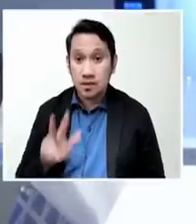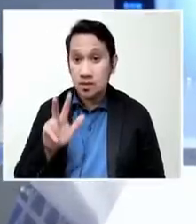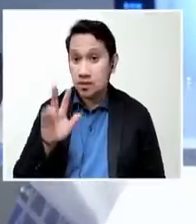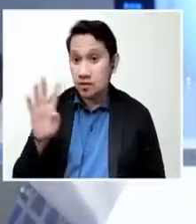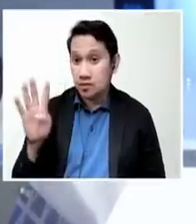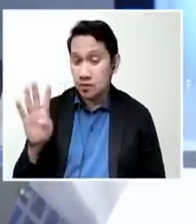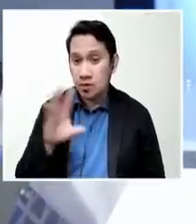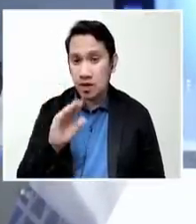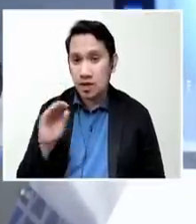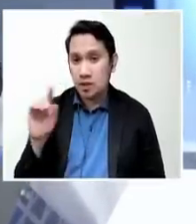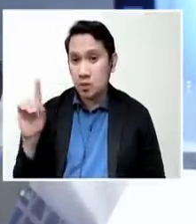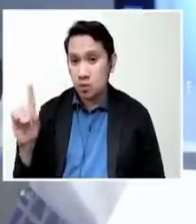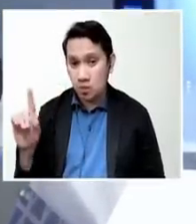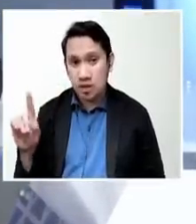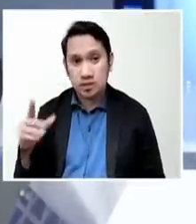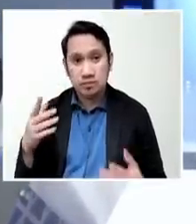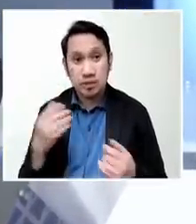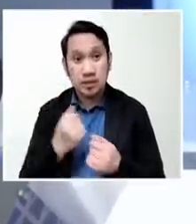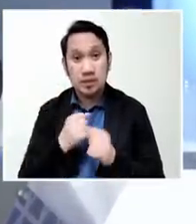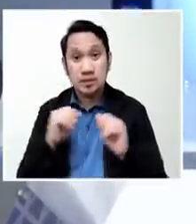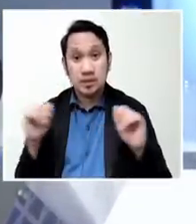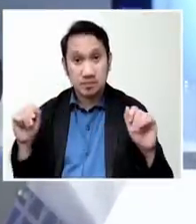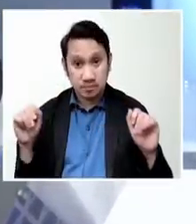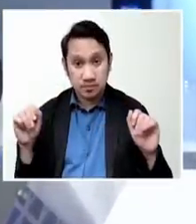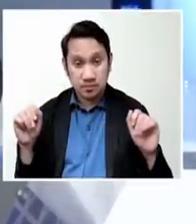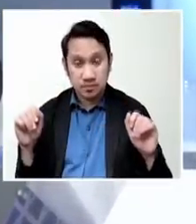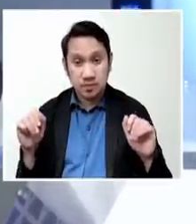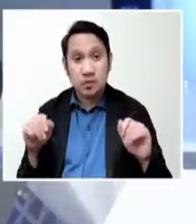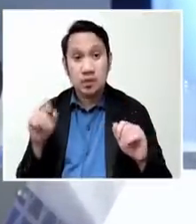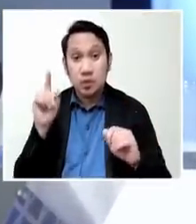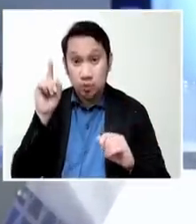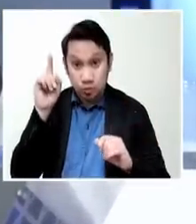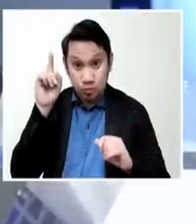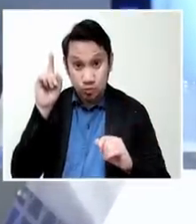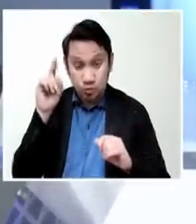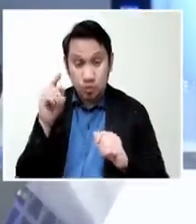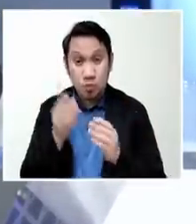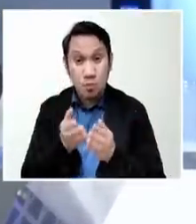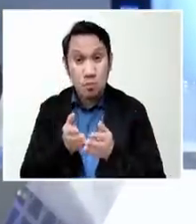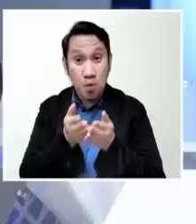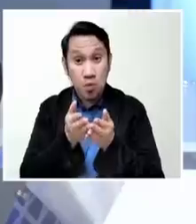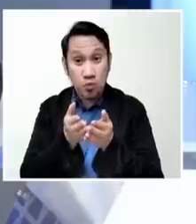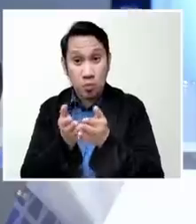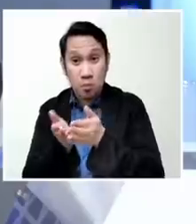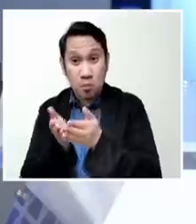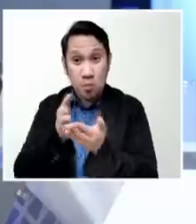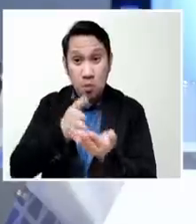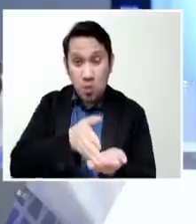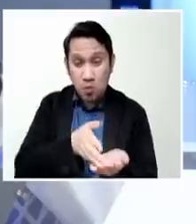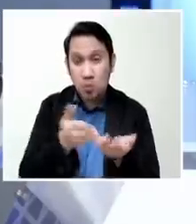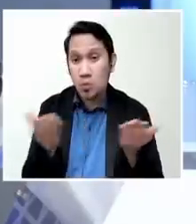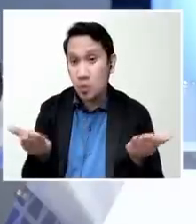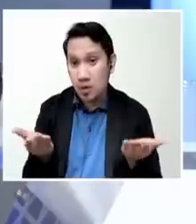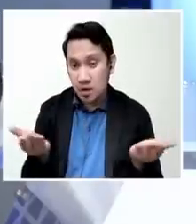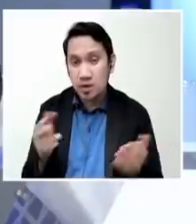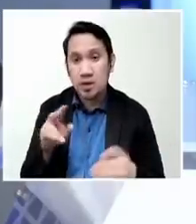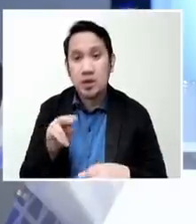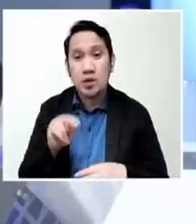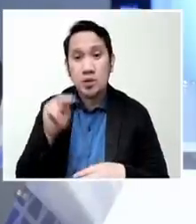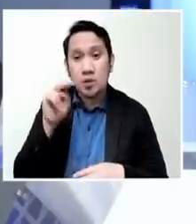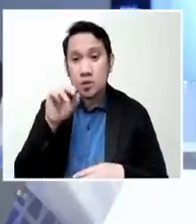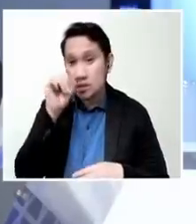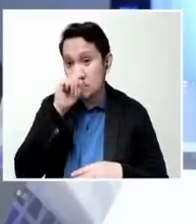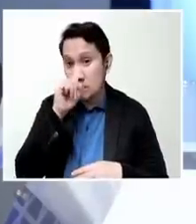31 pasahero naman ang nasagip matapos dumaob ang sinasa kanilang bangka sa San Antonio, Northern Samar kaninang